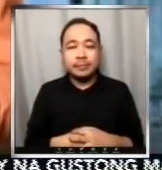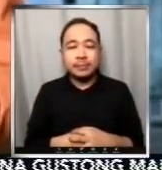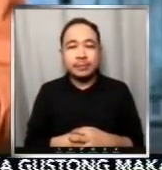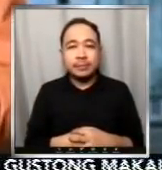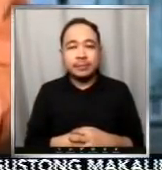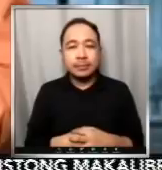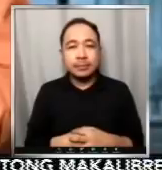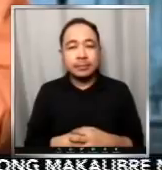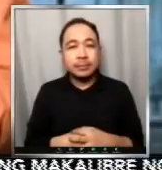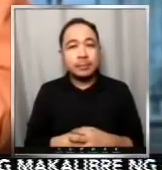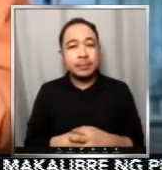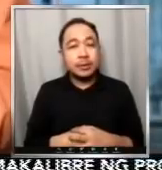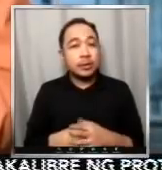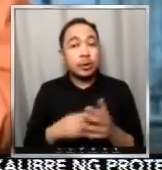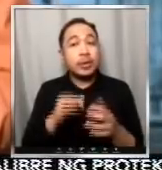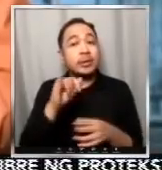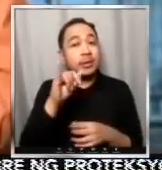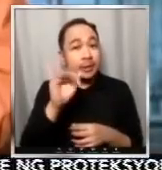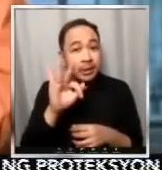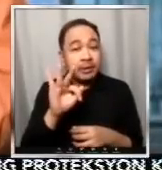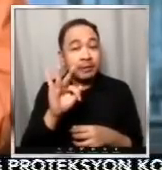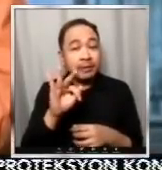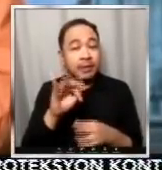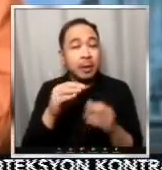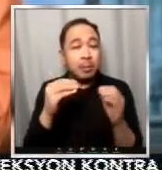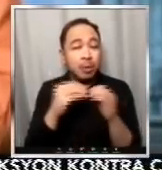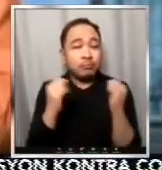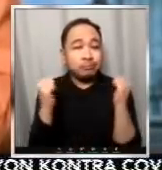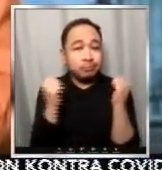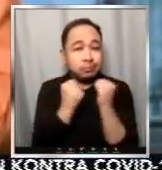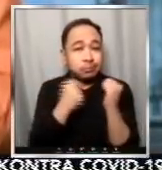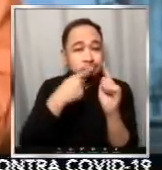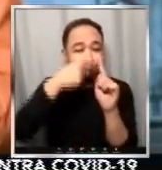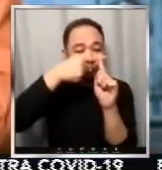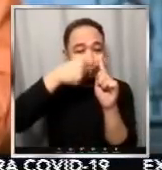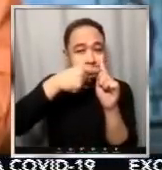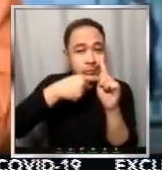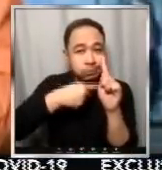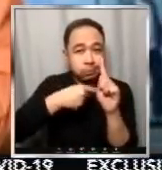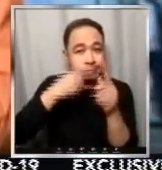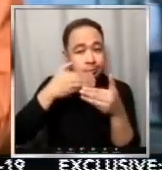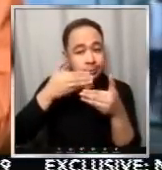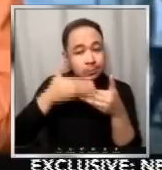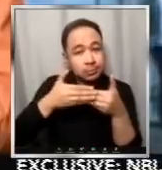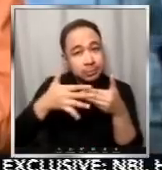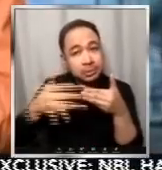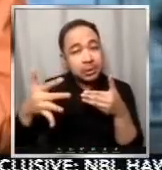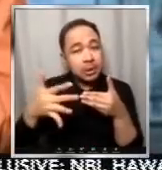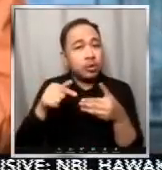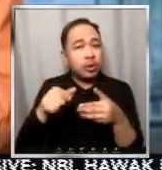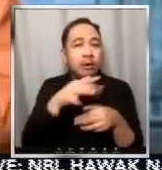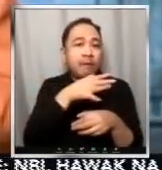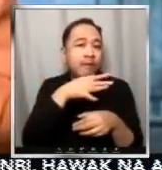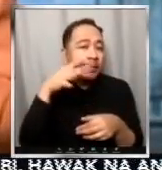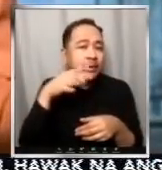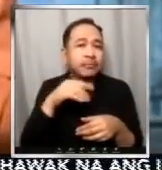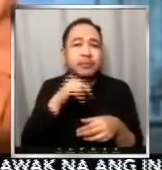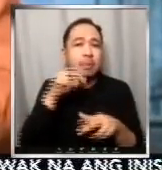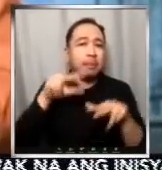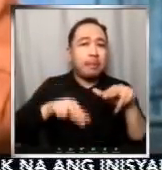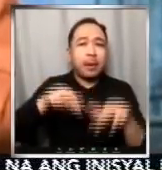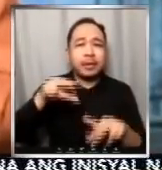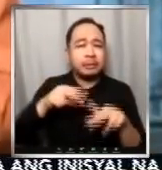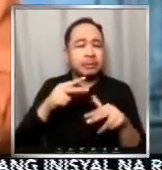Mike, sakali man daw na bumaba pa ang temperatura sa mga susunod na araw ay hindi na nangangamba pa ang mga magsasaka dahil malaking